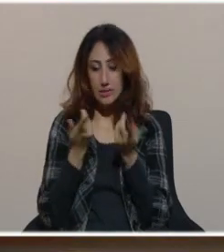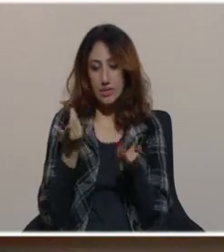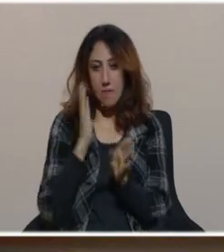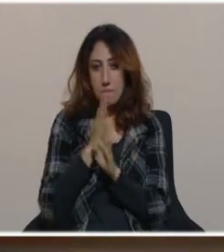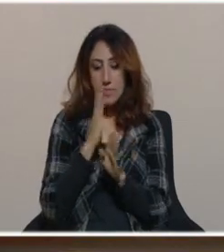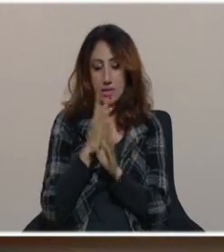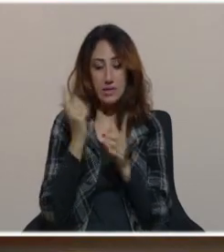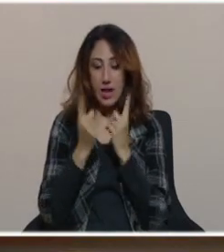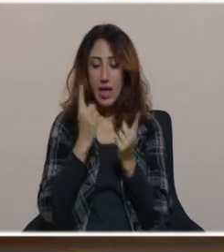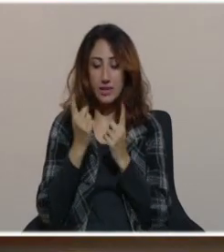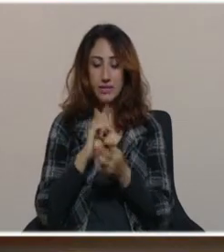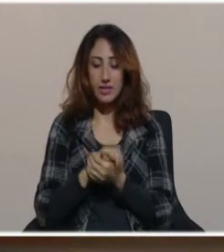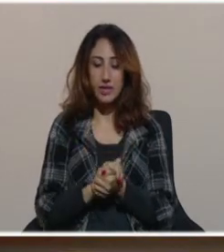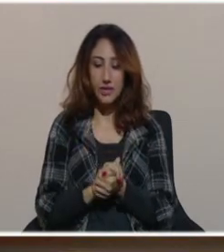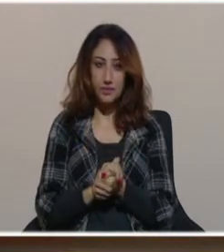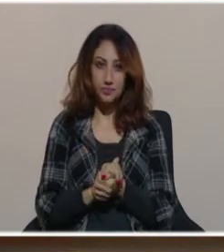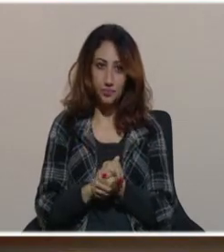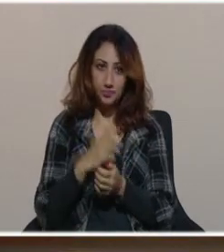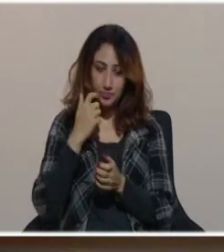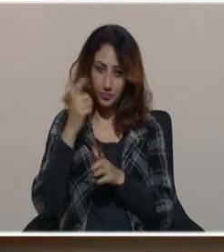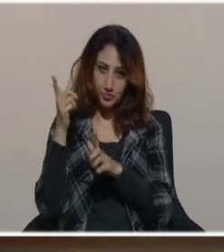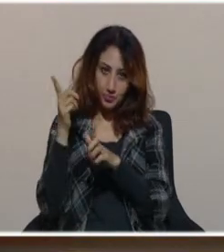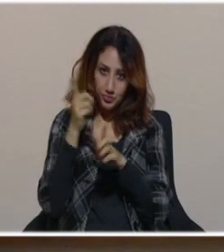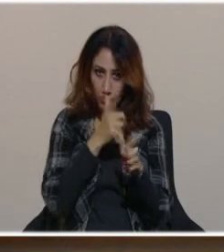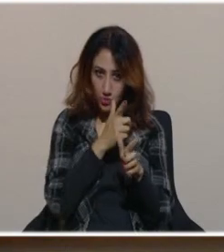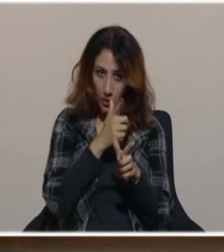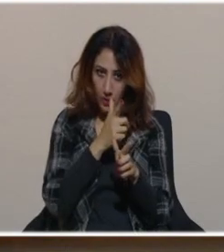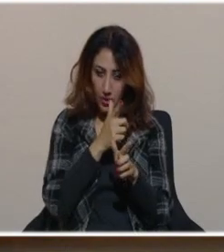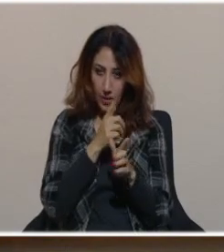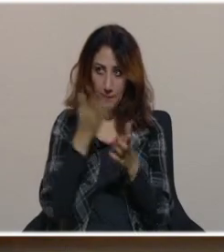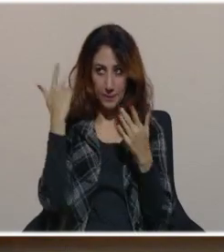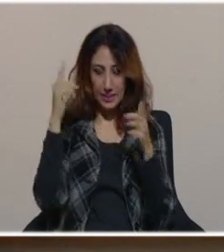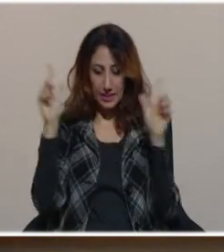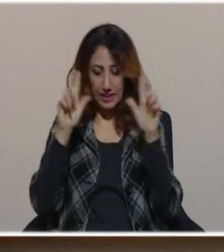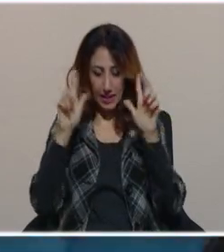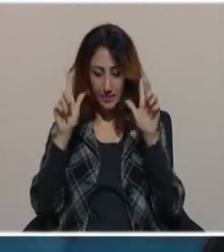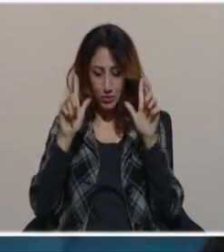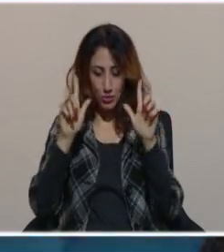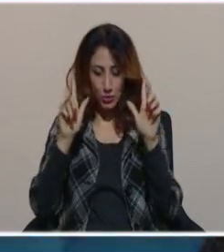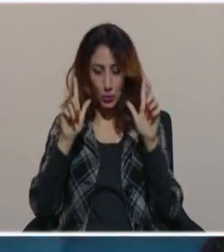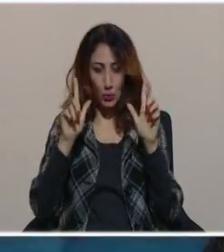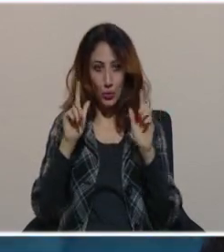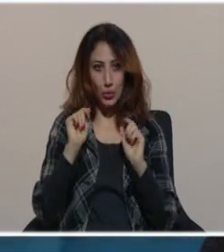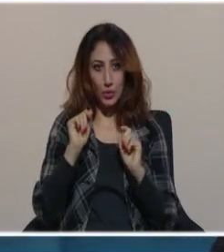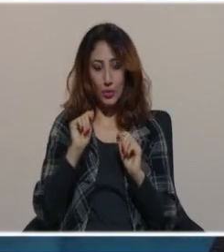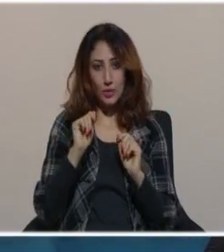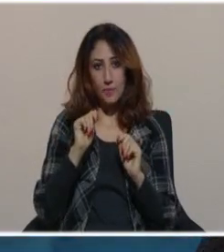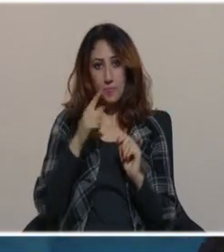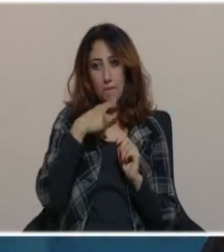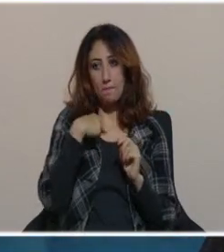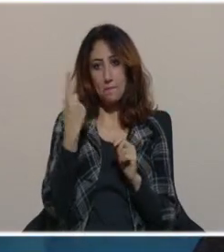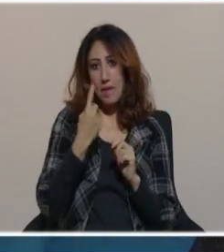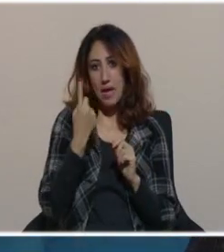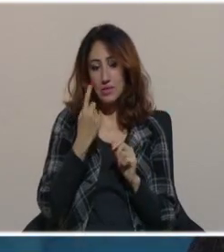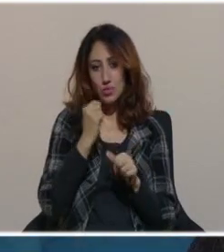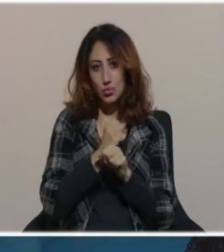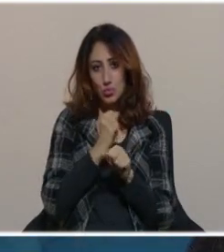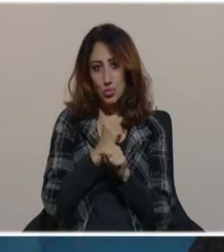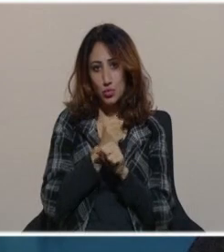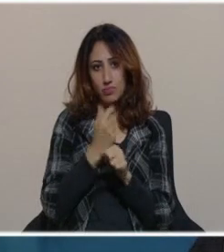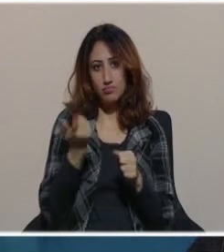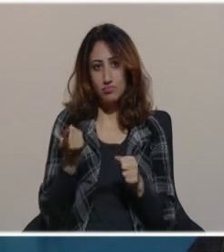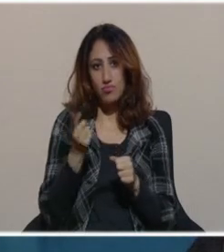طبعا، خرج ابراهيم الصحن الله يرحمه، انتاج افلام التلفزيون. بس هو كان مراحل يعني. فيعني